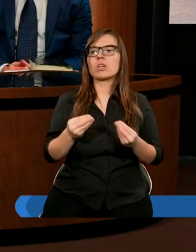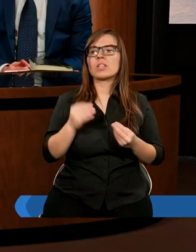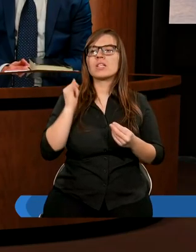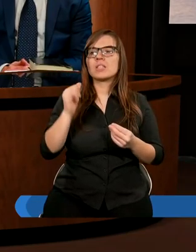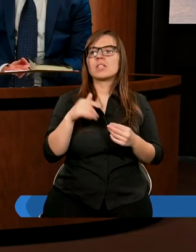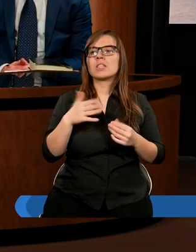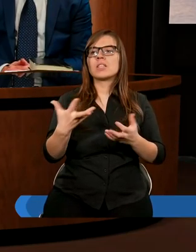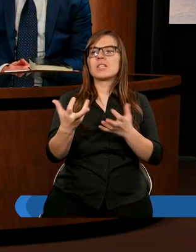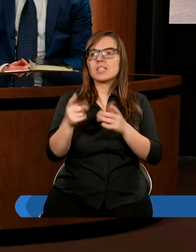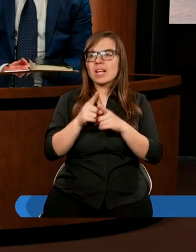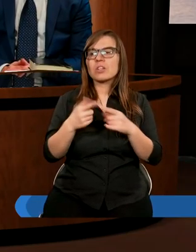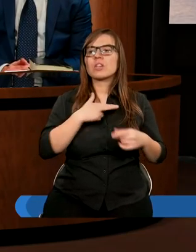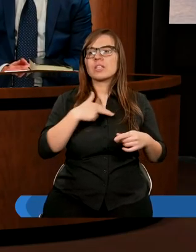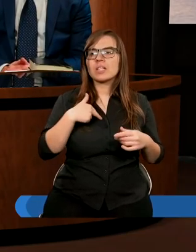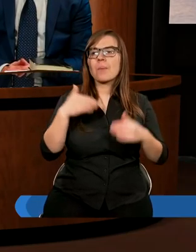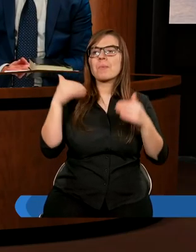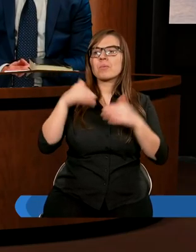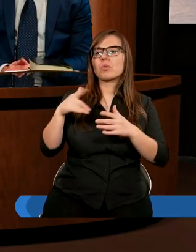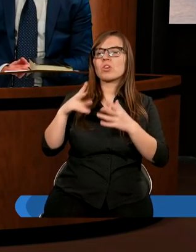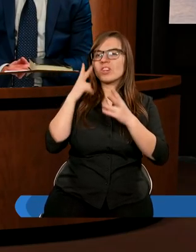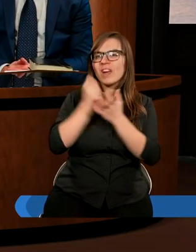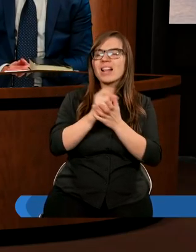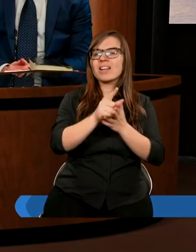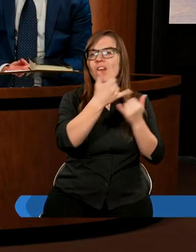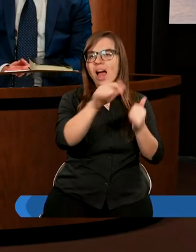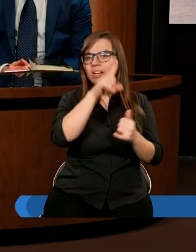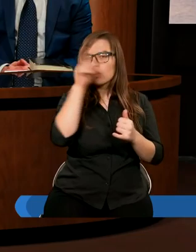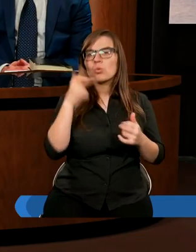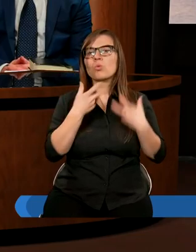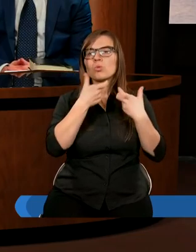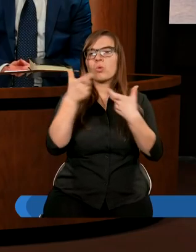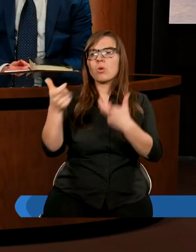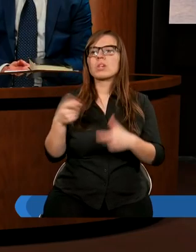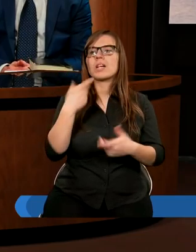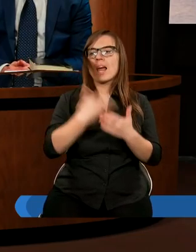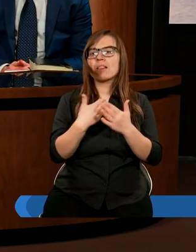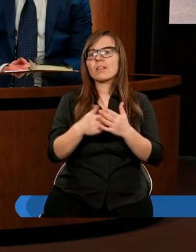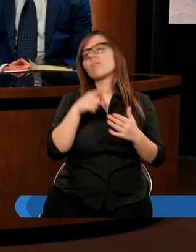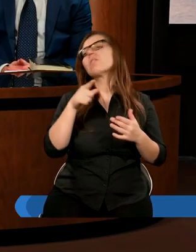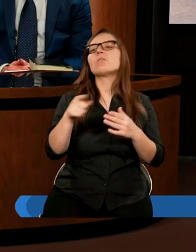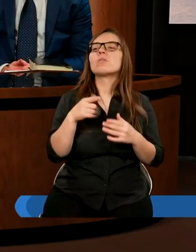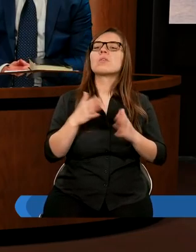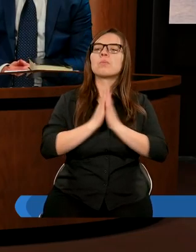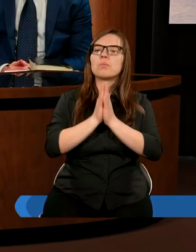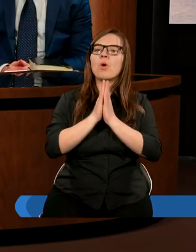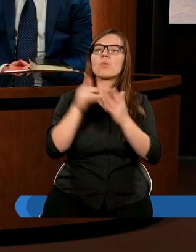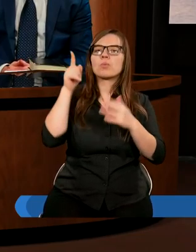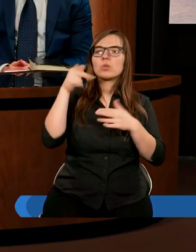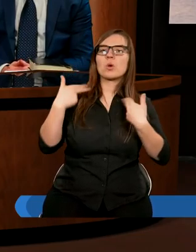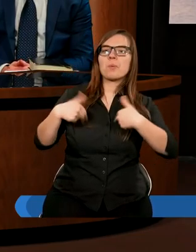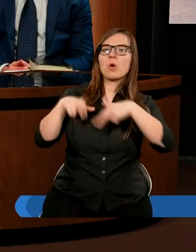Panie, daj, byśmy mogli też mieć tego Twojego Ducha, Panie, do dawania, do oddania siebie.